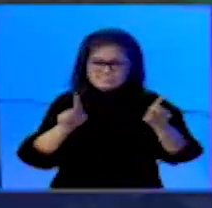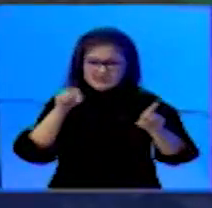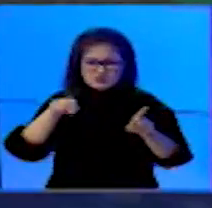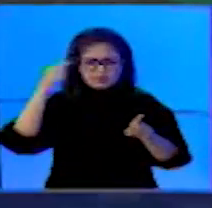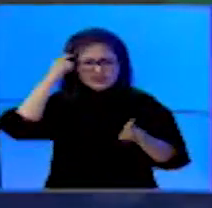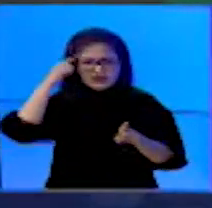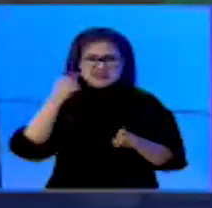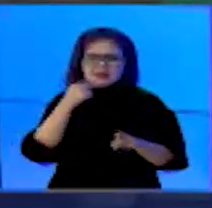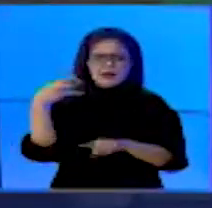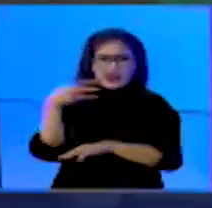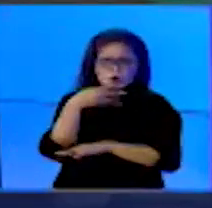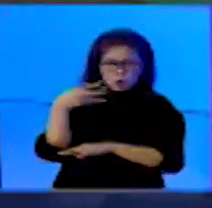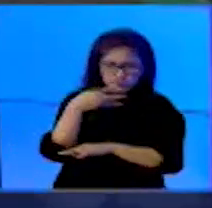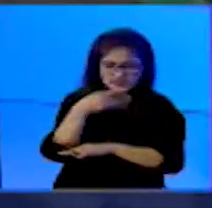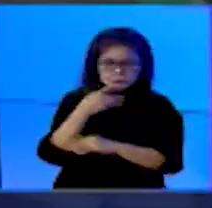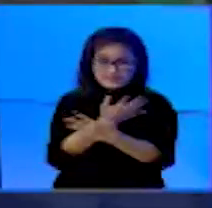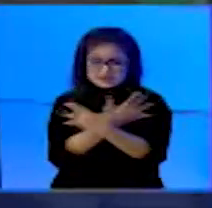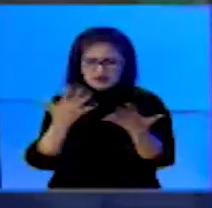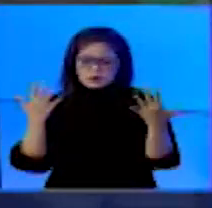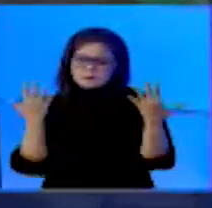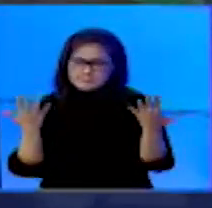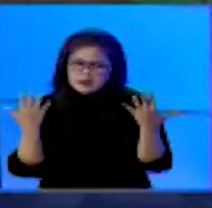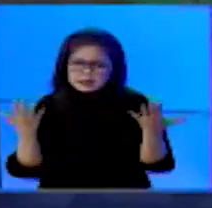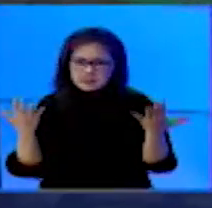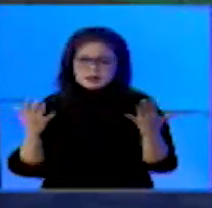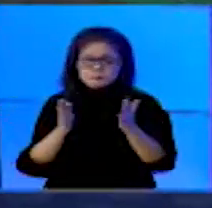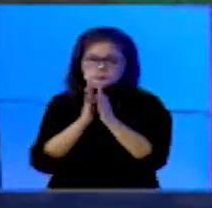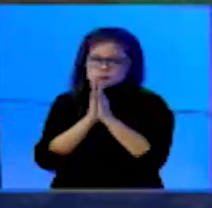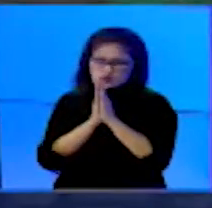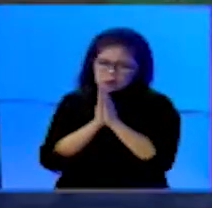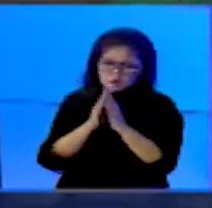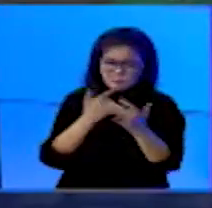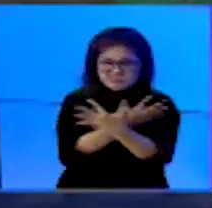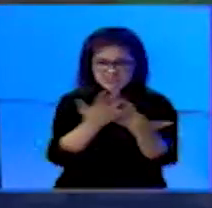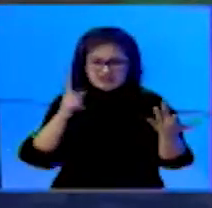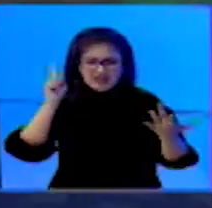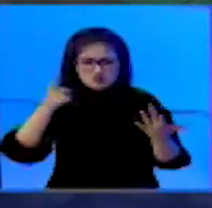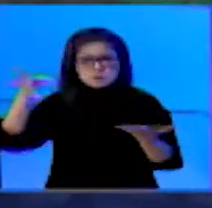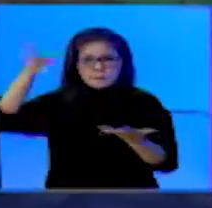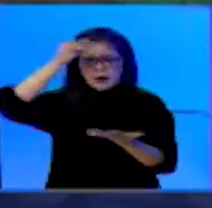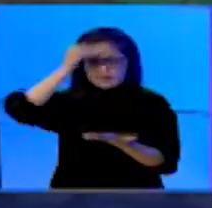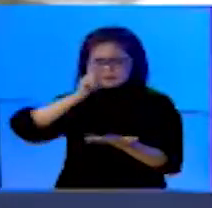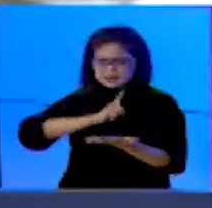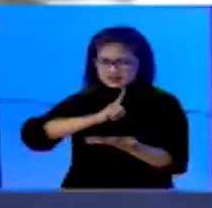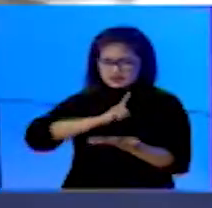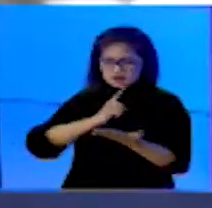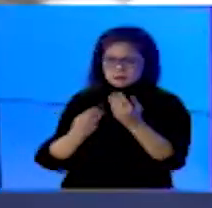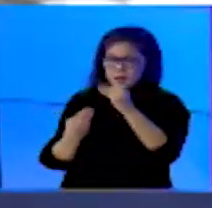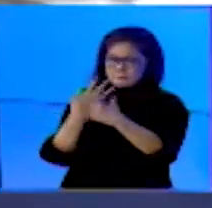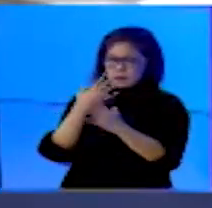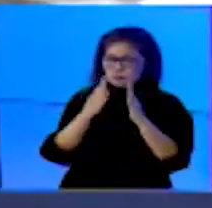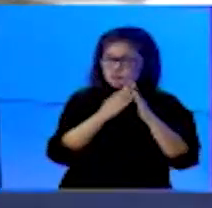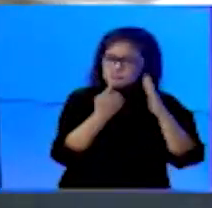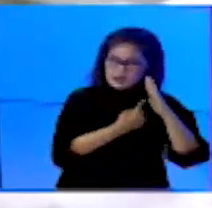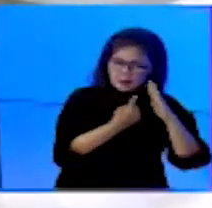masyarakat Nah kalau bisa memasarkan of sadar diri tertangkap akan sudah terjadinya harus